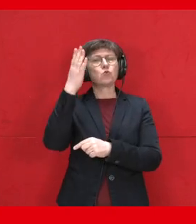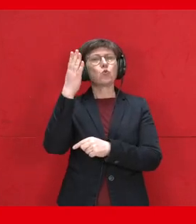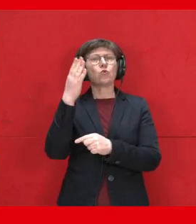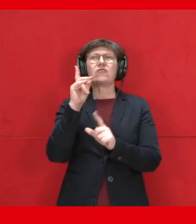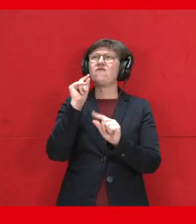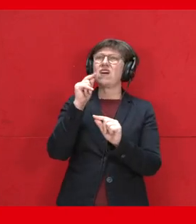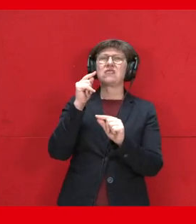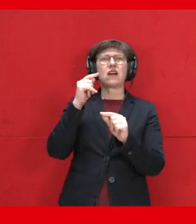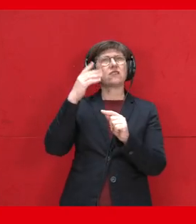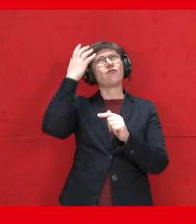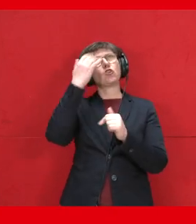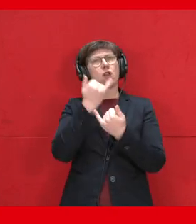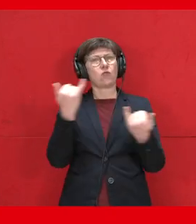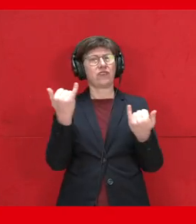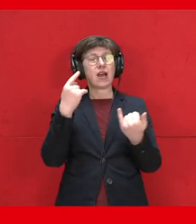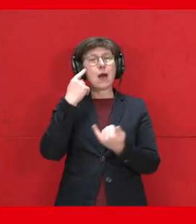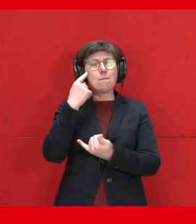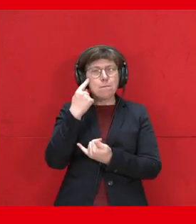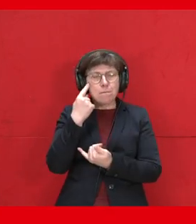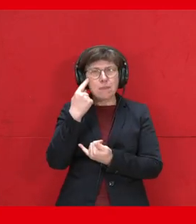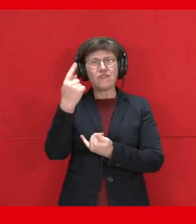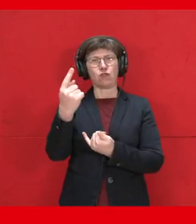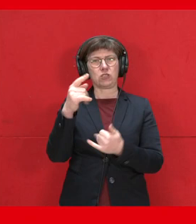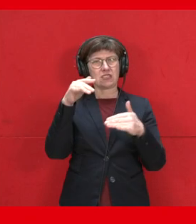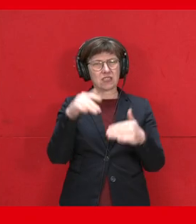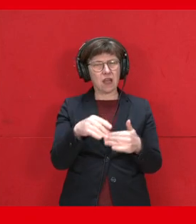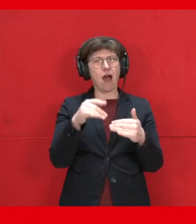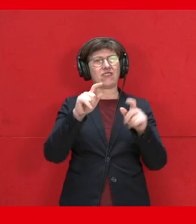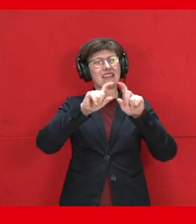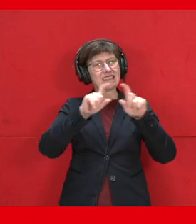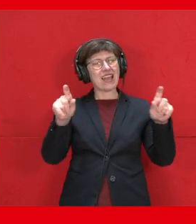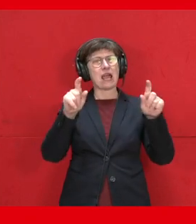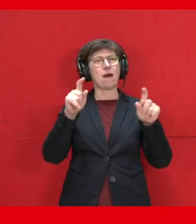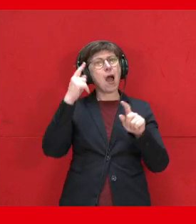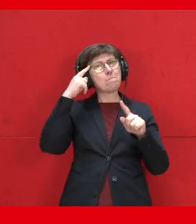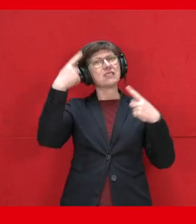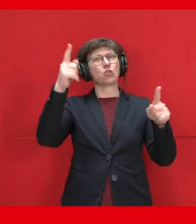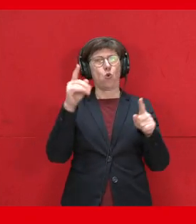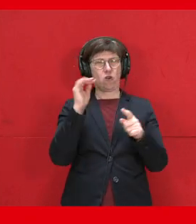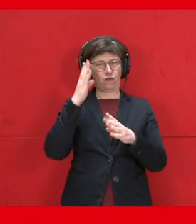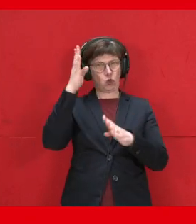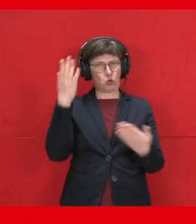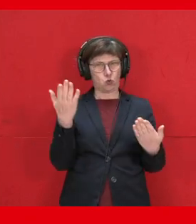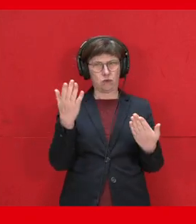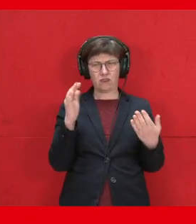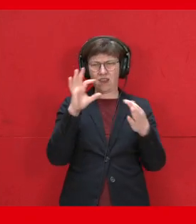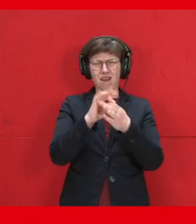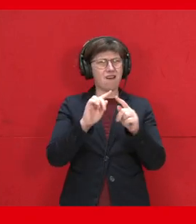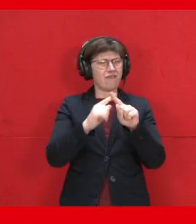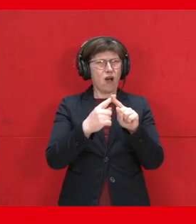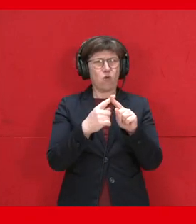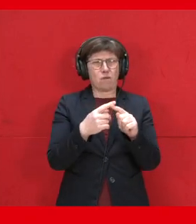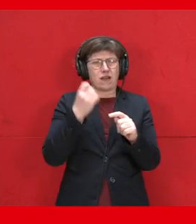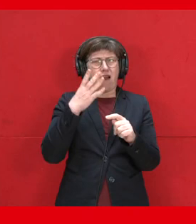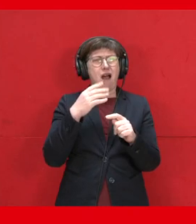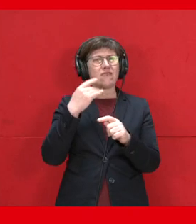Zukunftsmissionen. Wir sprechen ganz bewusst von einer Mission, die durchzusetzen und zu erfüllen ist, weil das etwas zu tun hat mit all